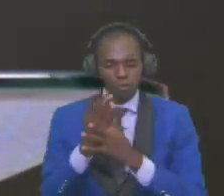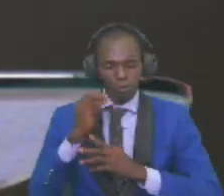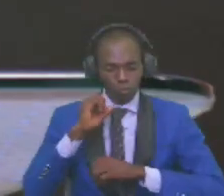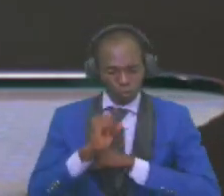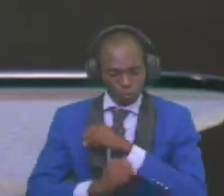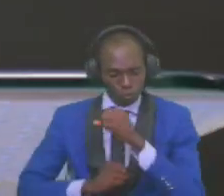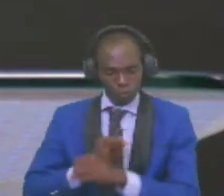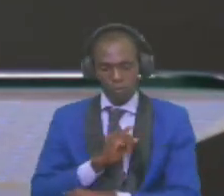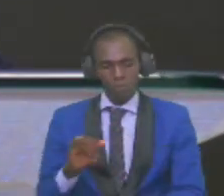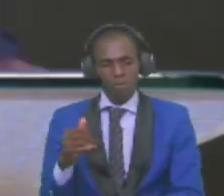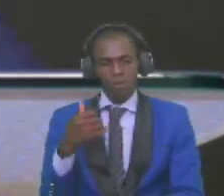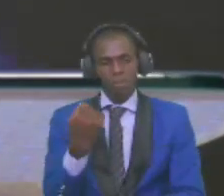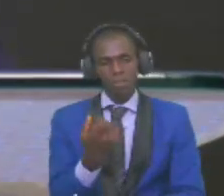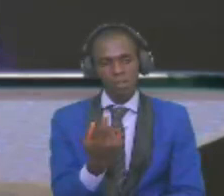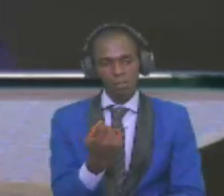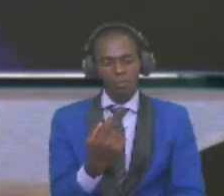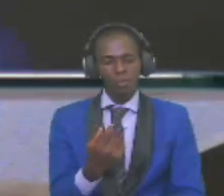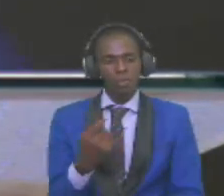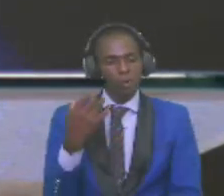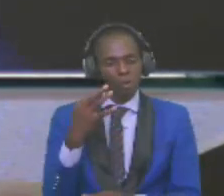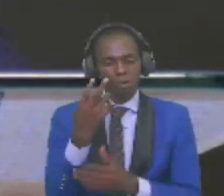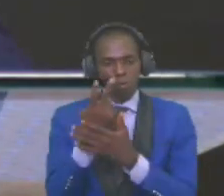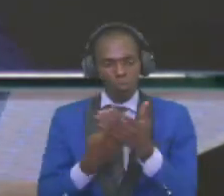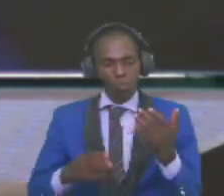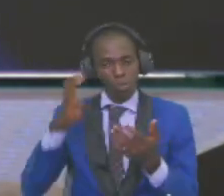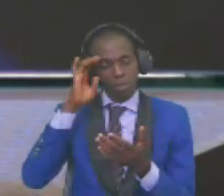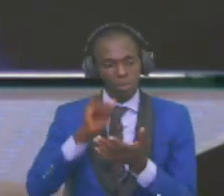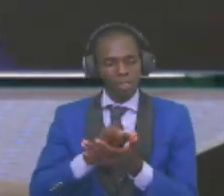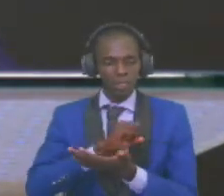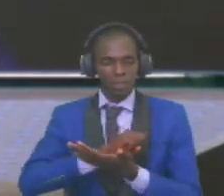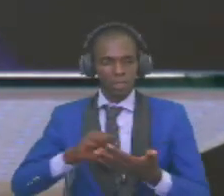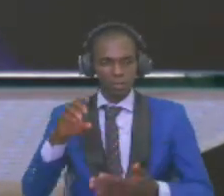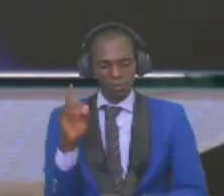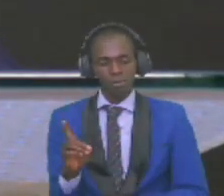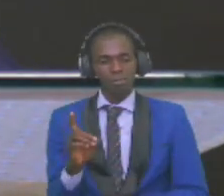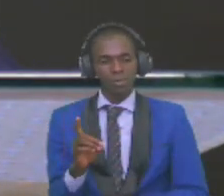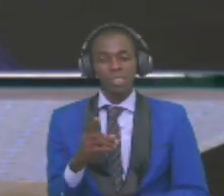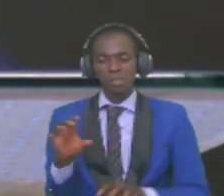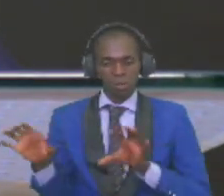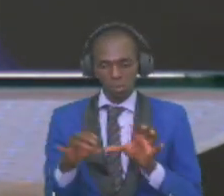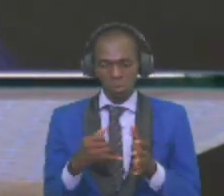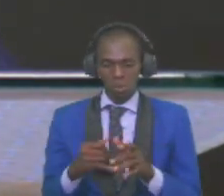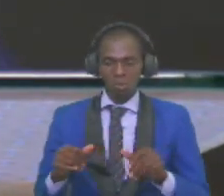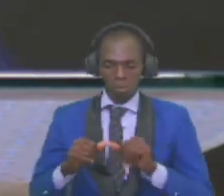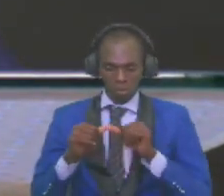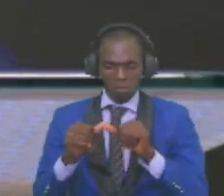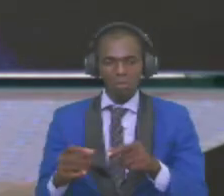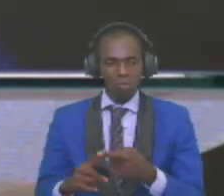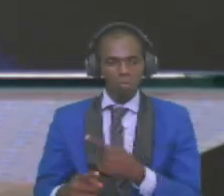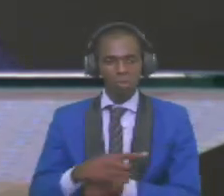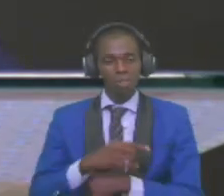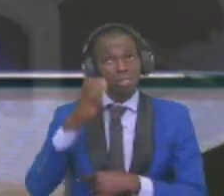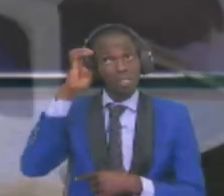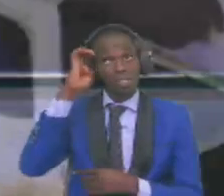prince de leur salut verset 11 par celui qui certifie il le fait aujourd'hui